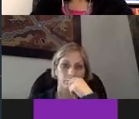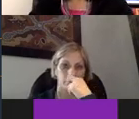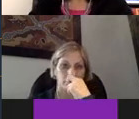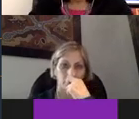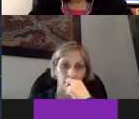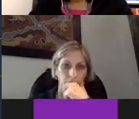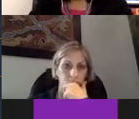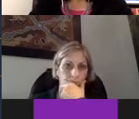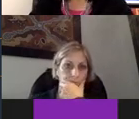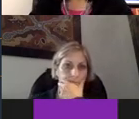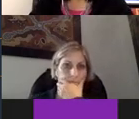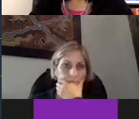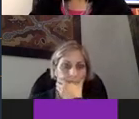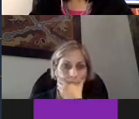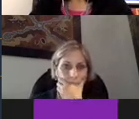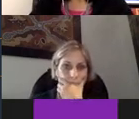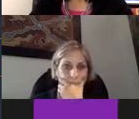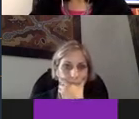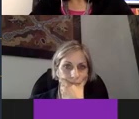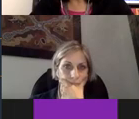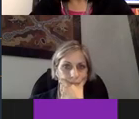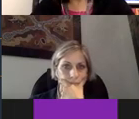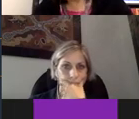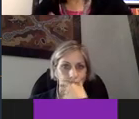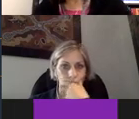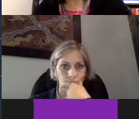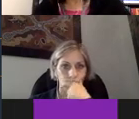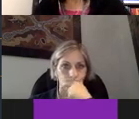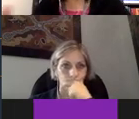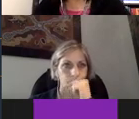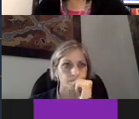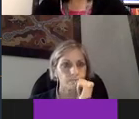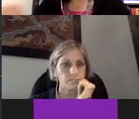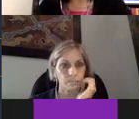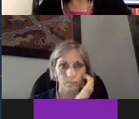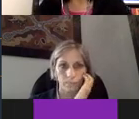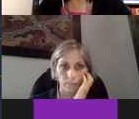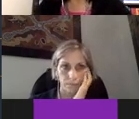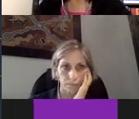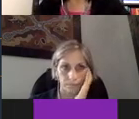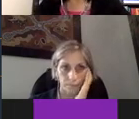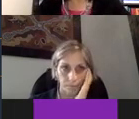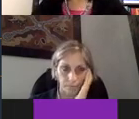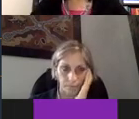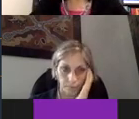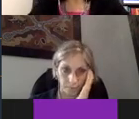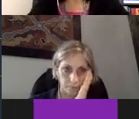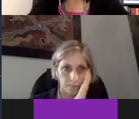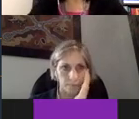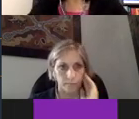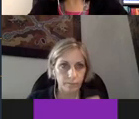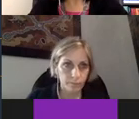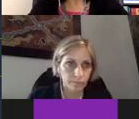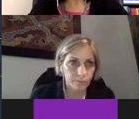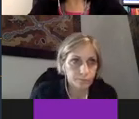consapevolezza la scuola non si ferma alla reazione salto un attimo alla responsabilità io resto a casa invece è proprio nell